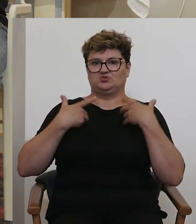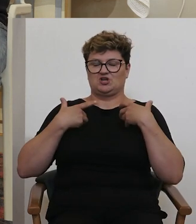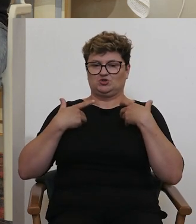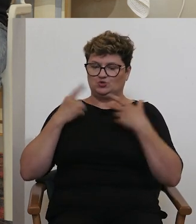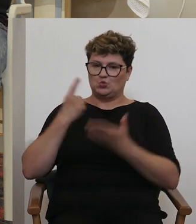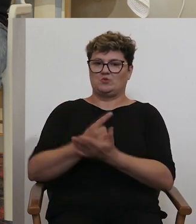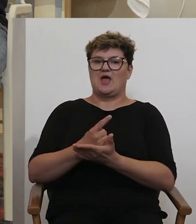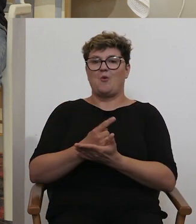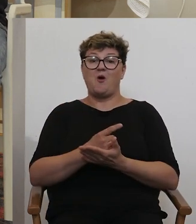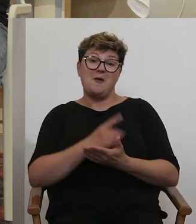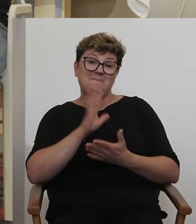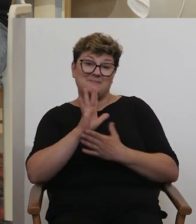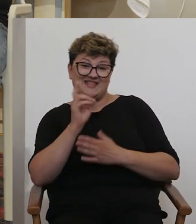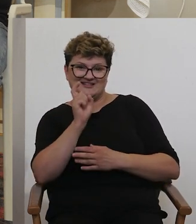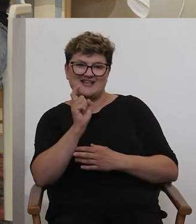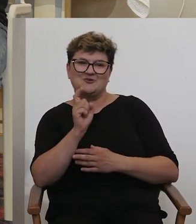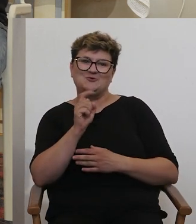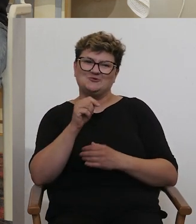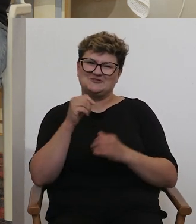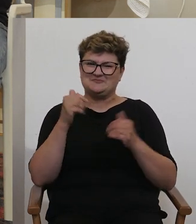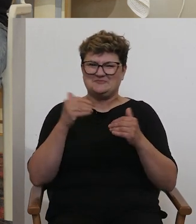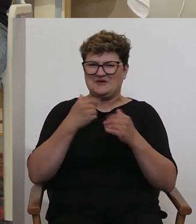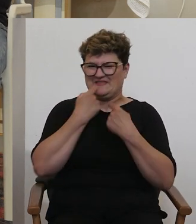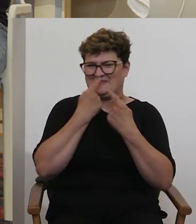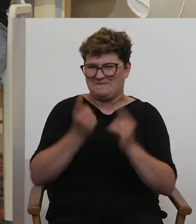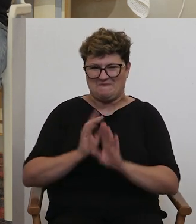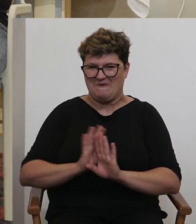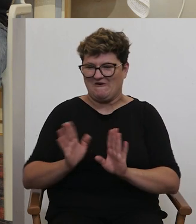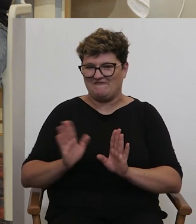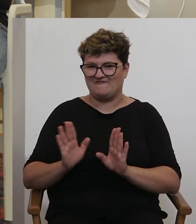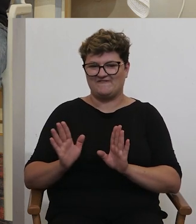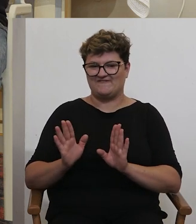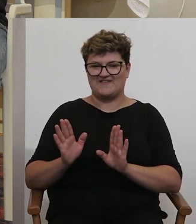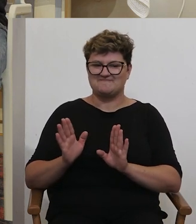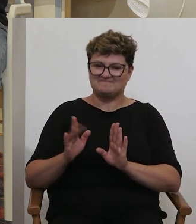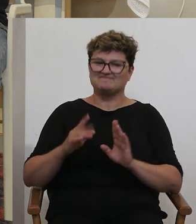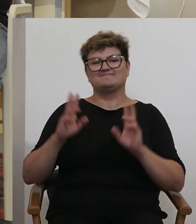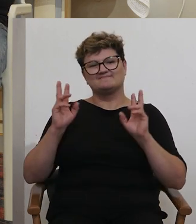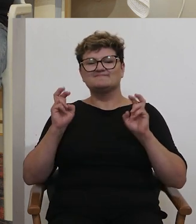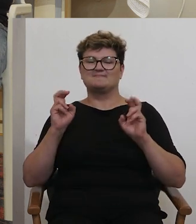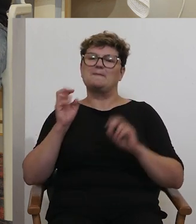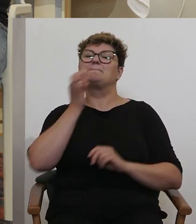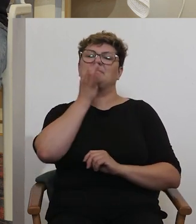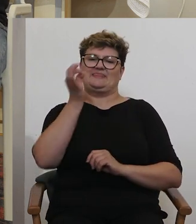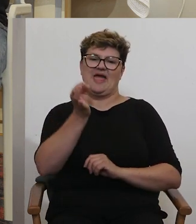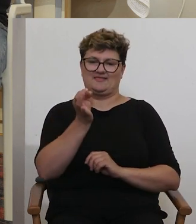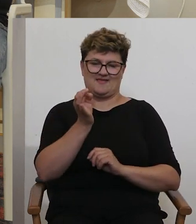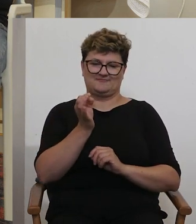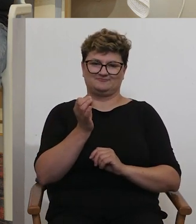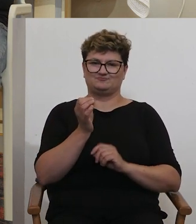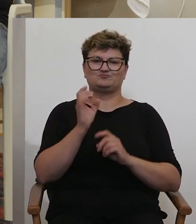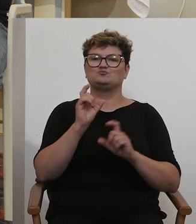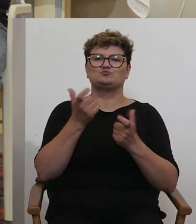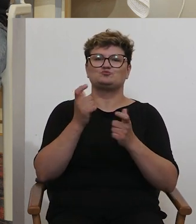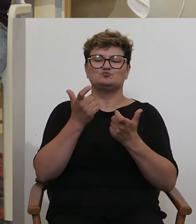15 sekund może rzeczywiście zostawmy jako taki pytajnik. Co w tym